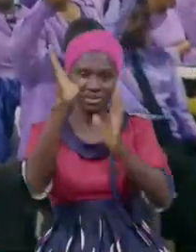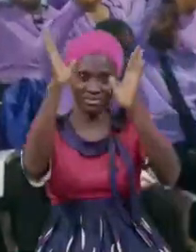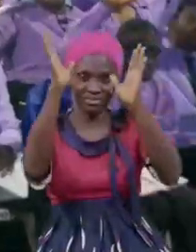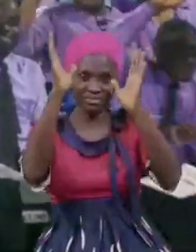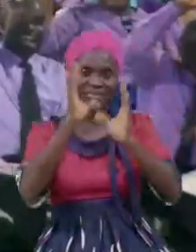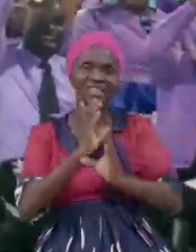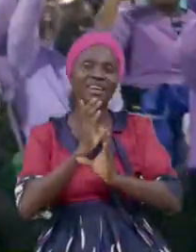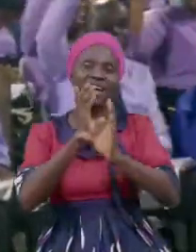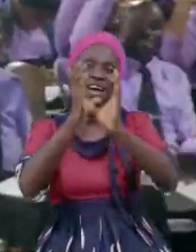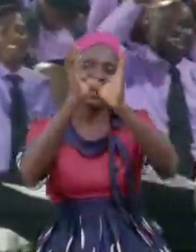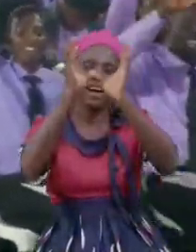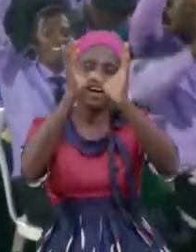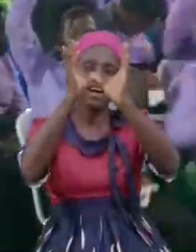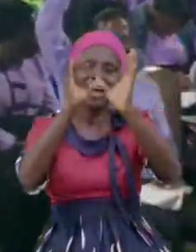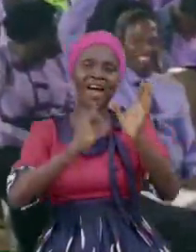Crie!